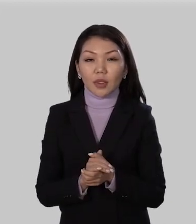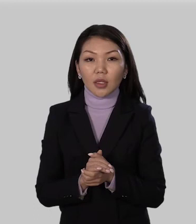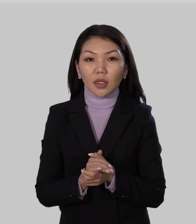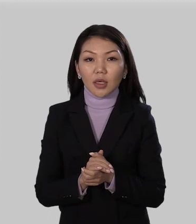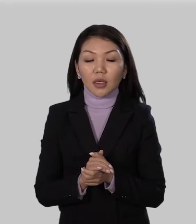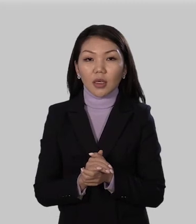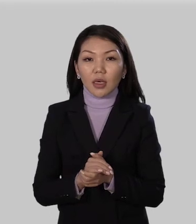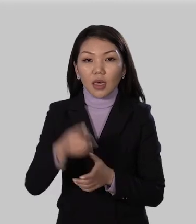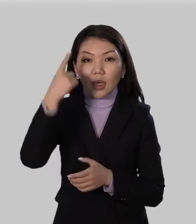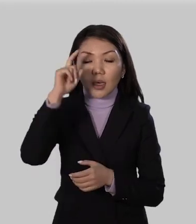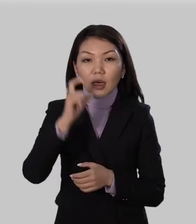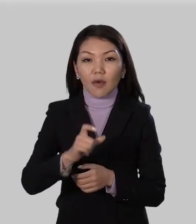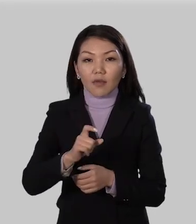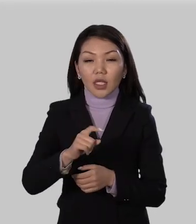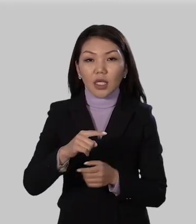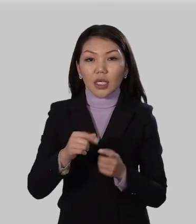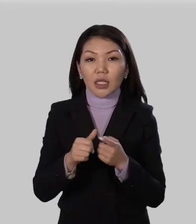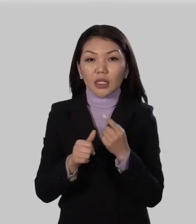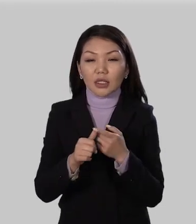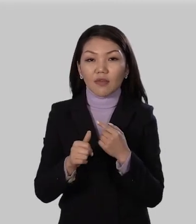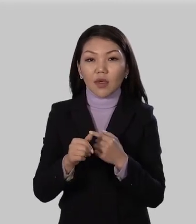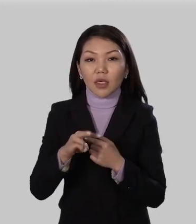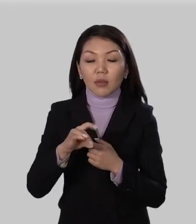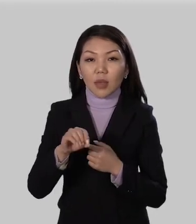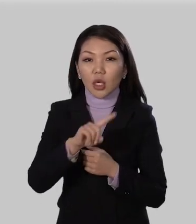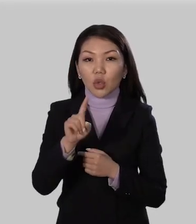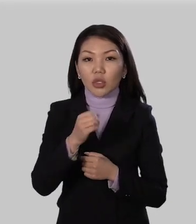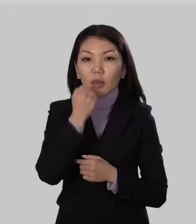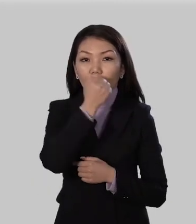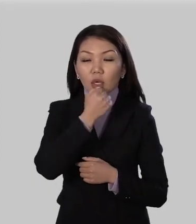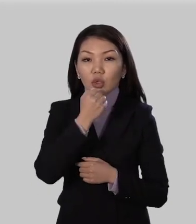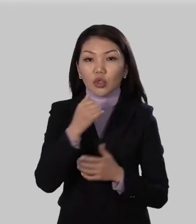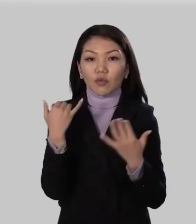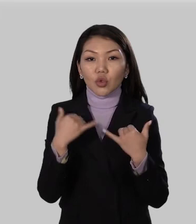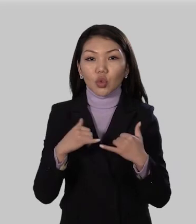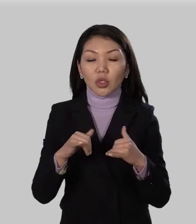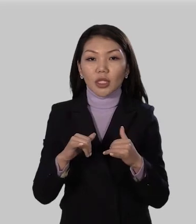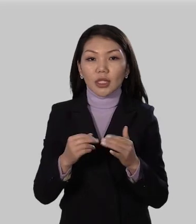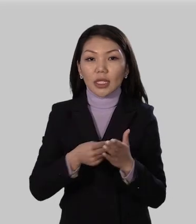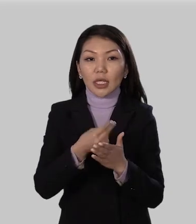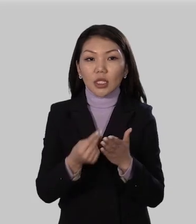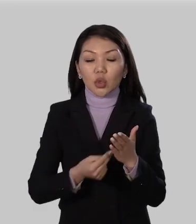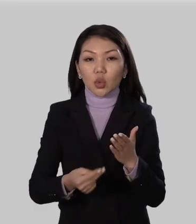Конечно, так поэтично автор называет мороз и его чудесные рисунки на окнах.